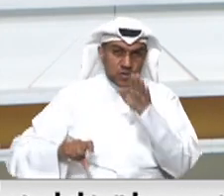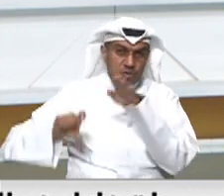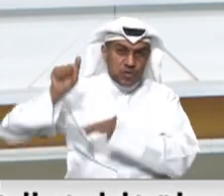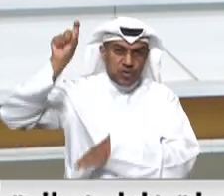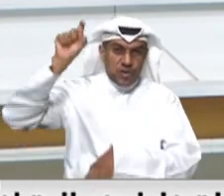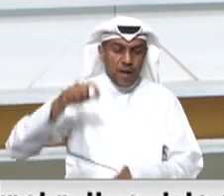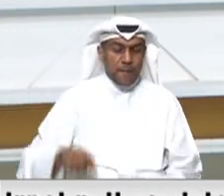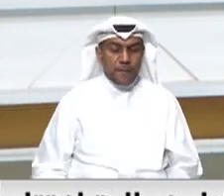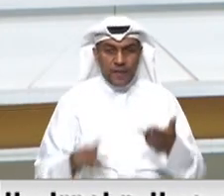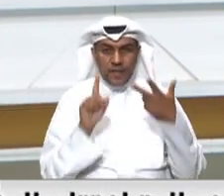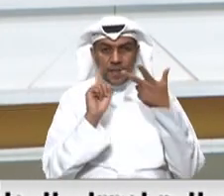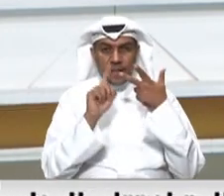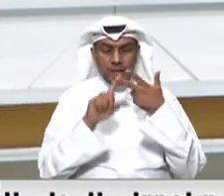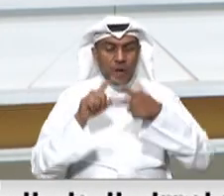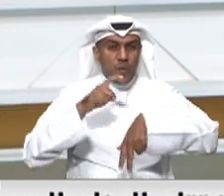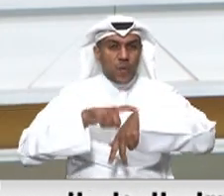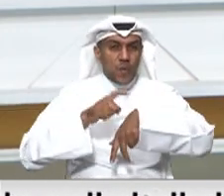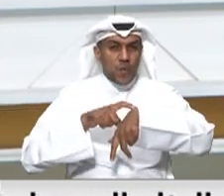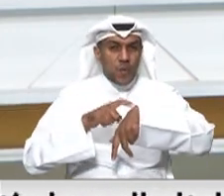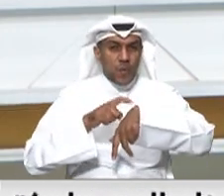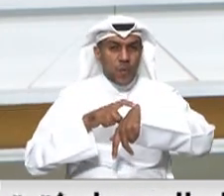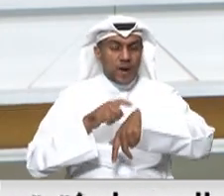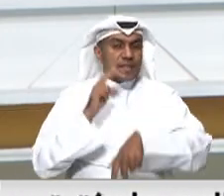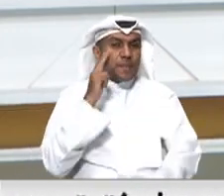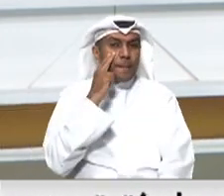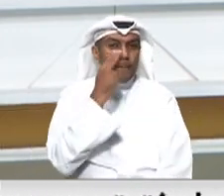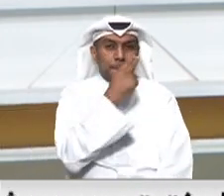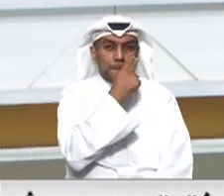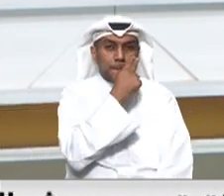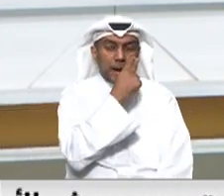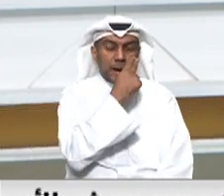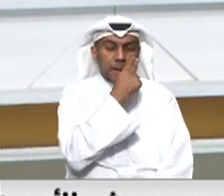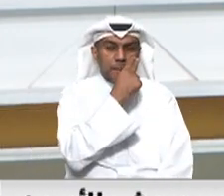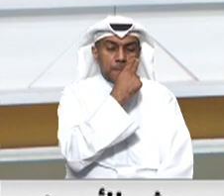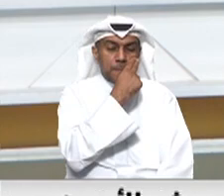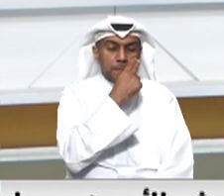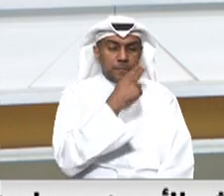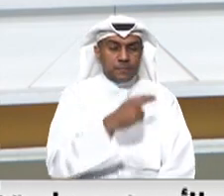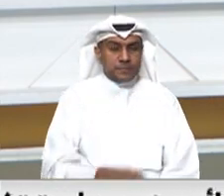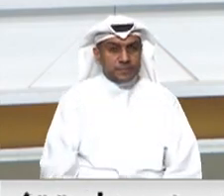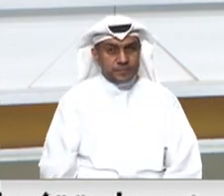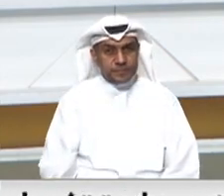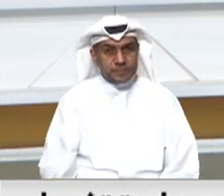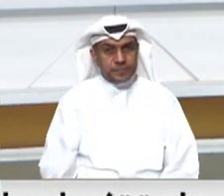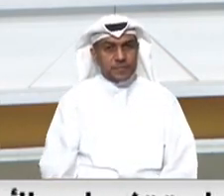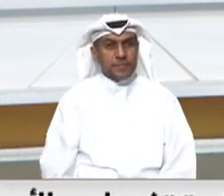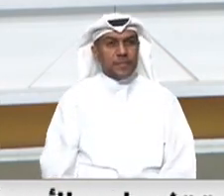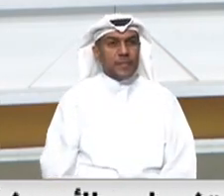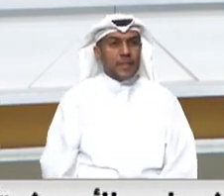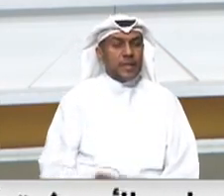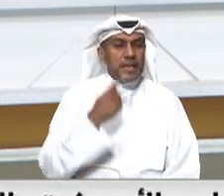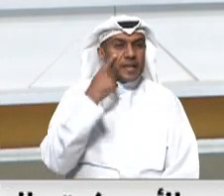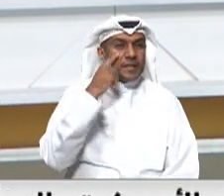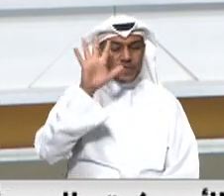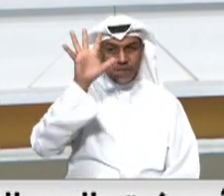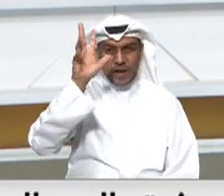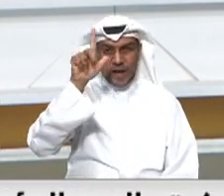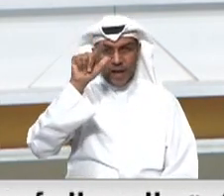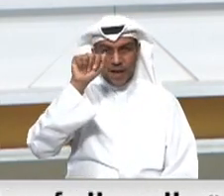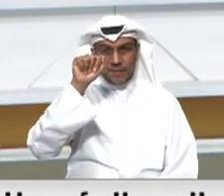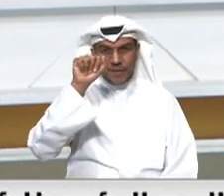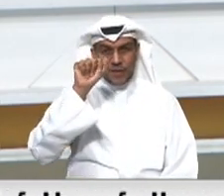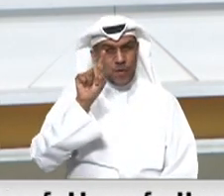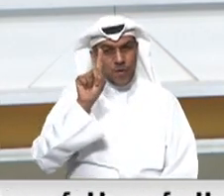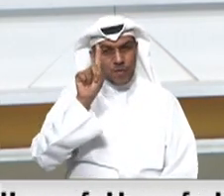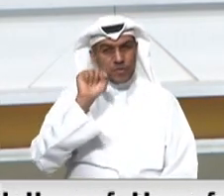الساعة 4:48، أما غروب الشمس في الساعة 6:50. الطقس المتوقع في مدينة الكويت خلال 5